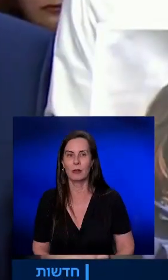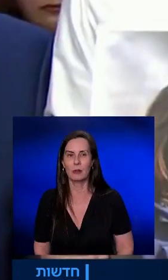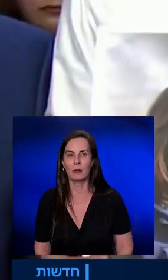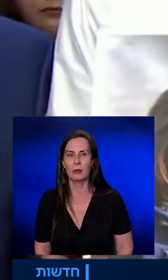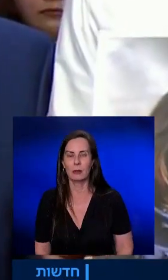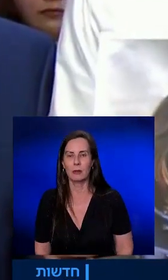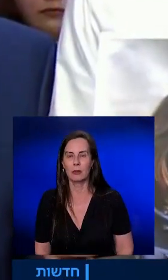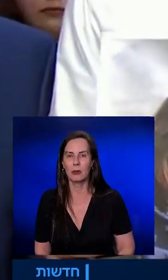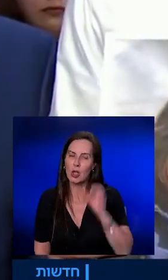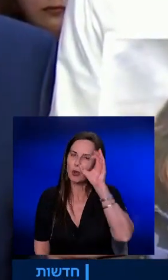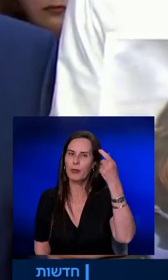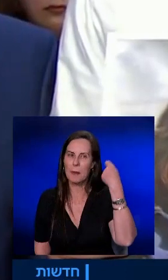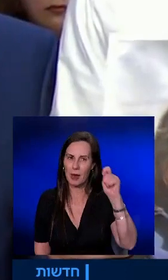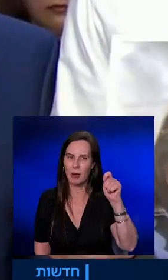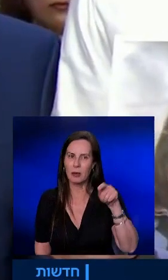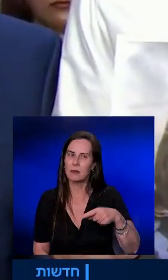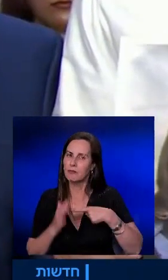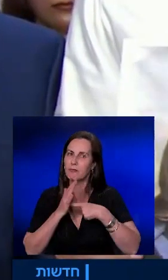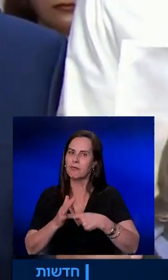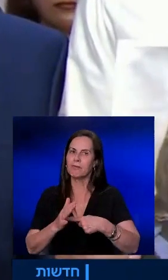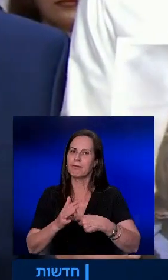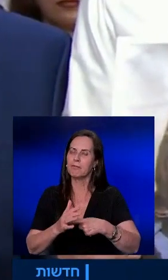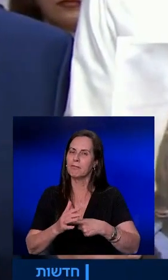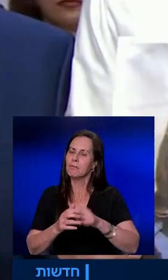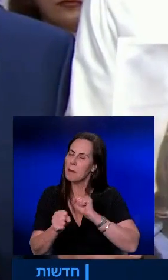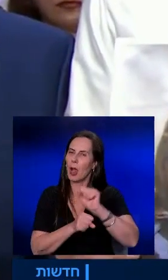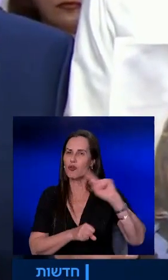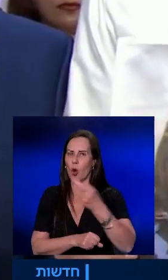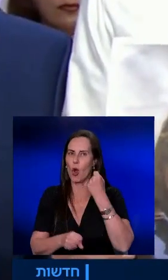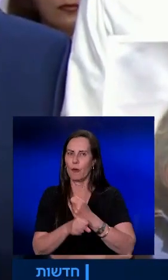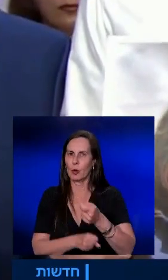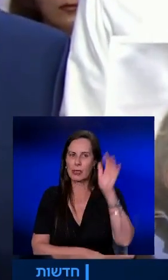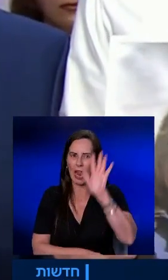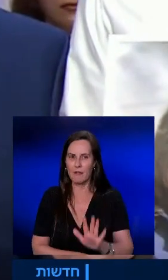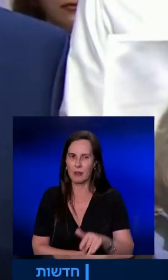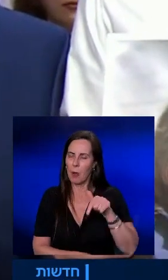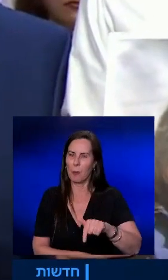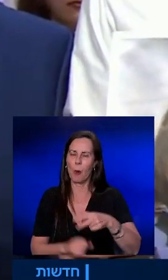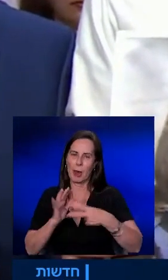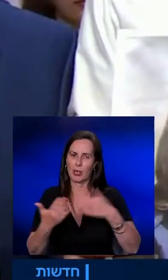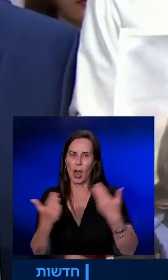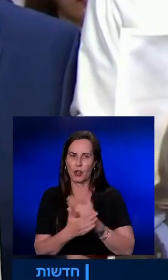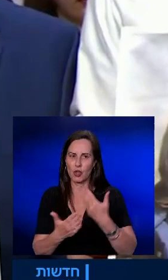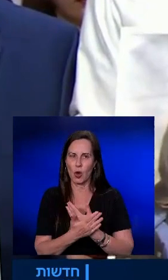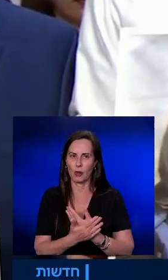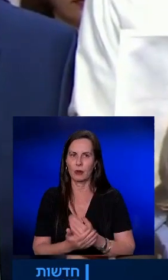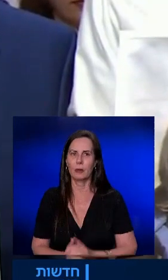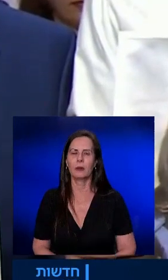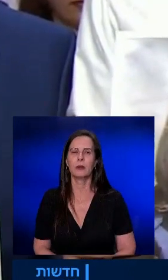وهذه مشاهدينا الكرام وقفة احتجاج يقوم بها موظفو شبكة الجزيرة هنا في غرفة الأخبار وفي استوديو